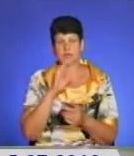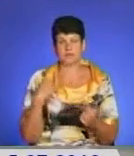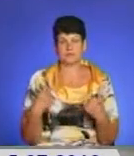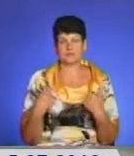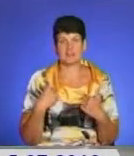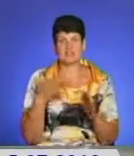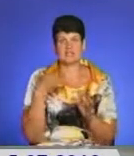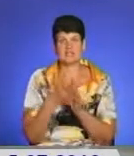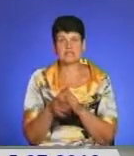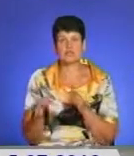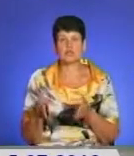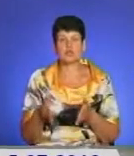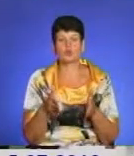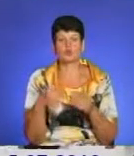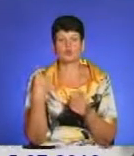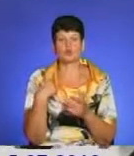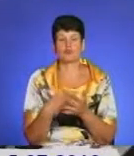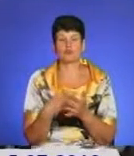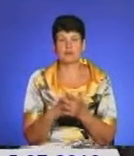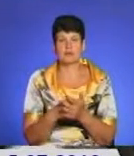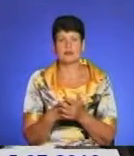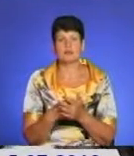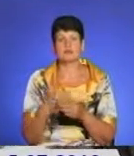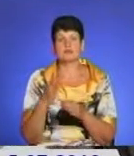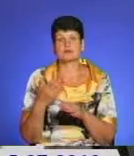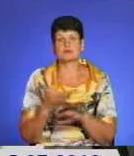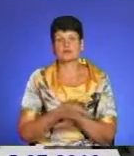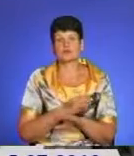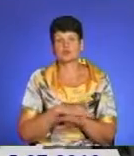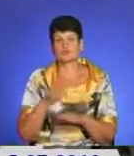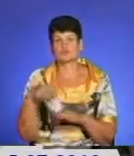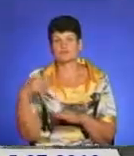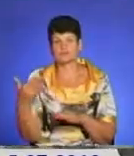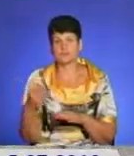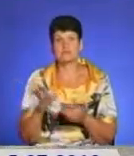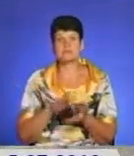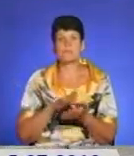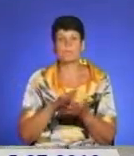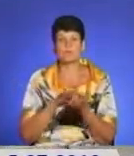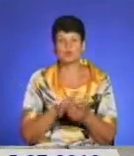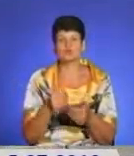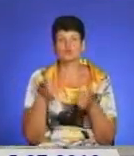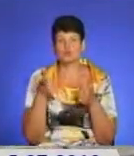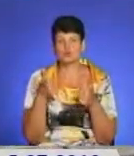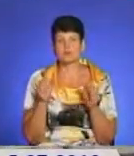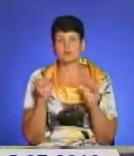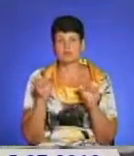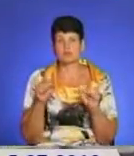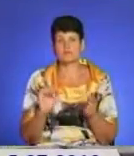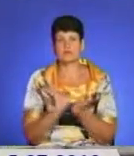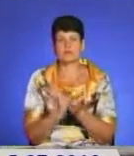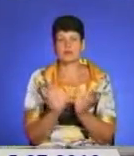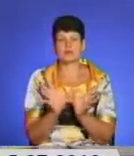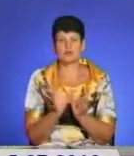з обласного бюджету, перебування за кордоном з польської сторони. Така подорож – добра нагода налагоджувати дружні стосунки